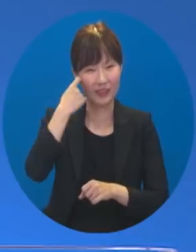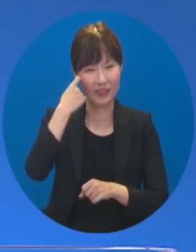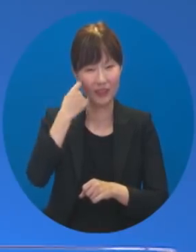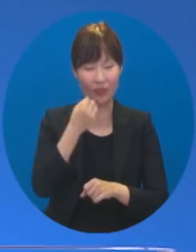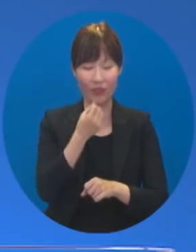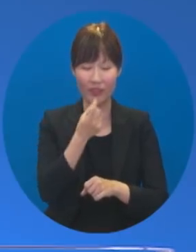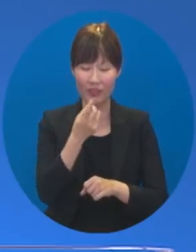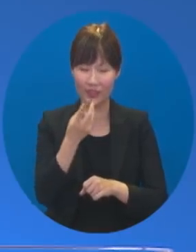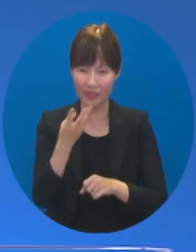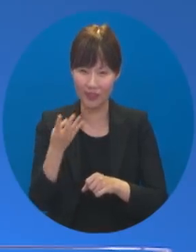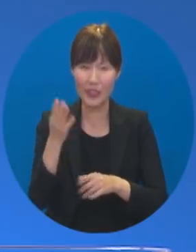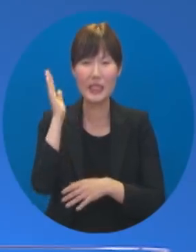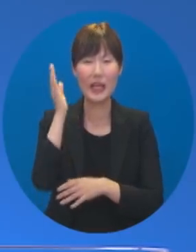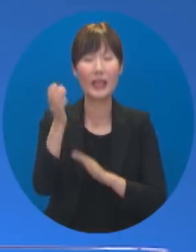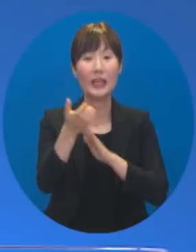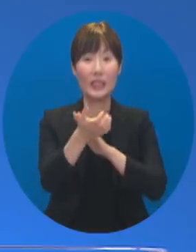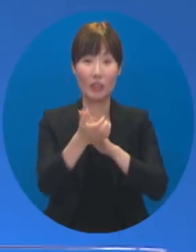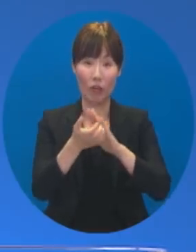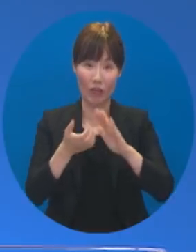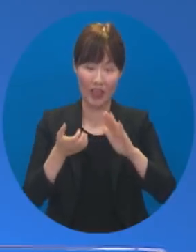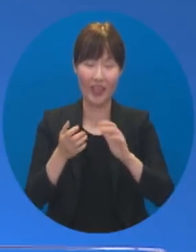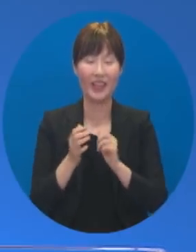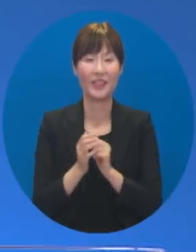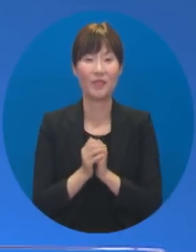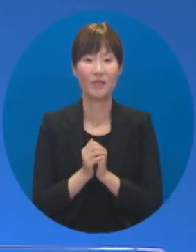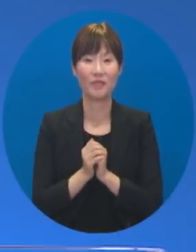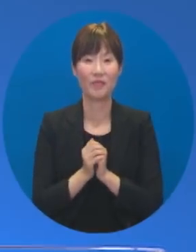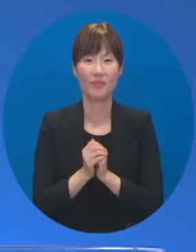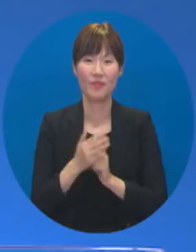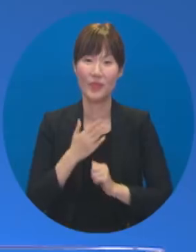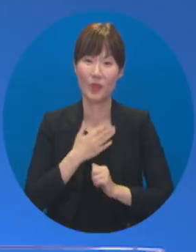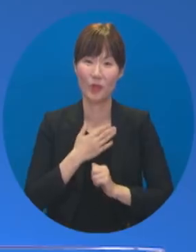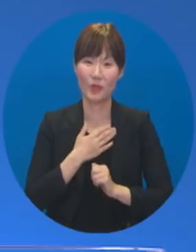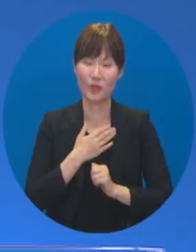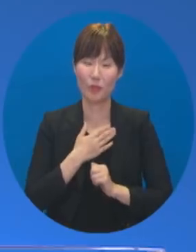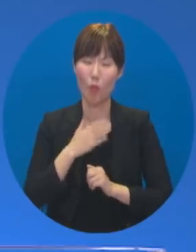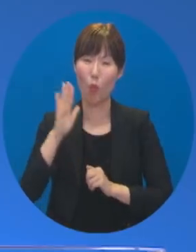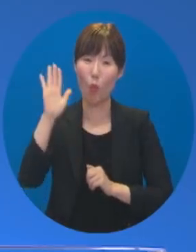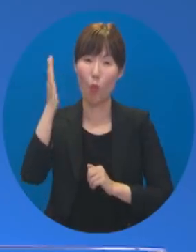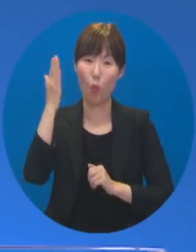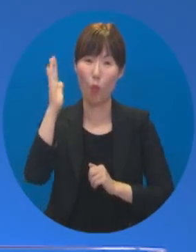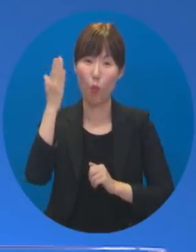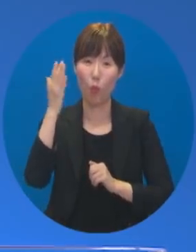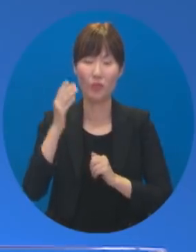전에 저는 사실 최근에서야